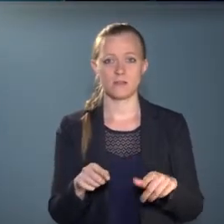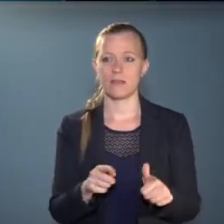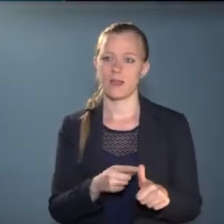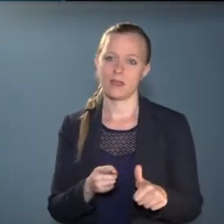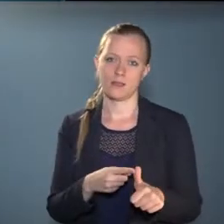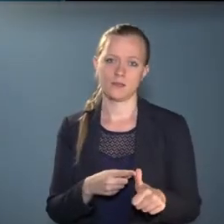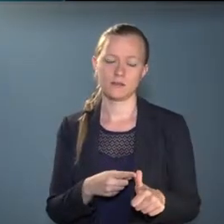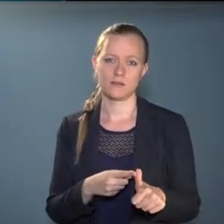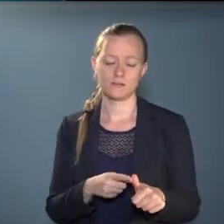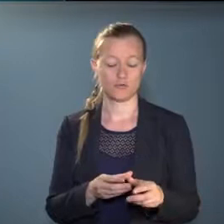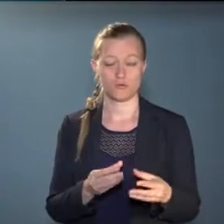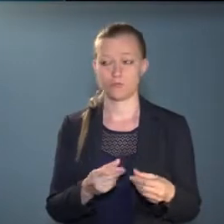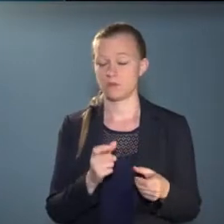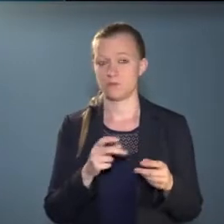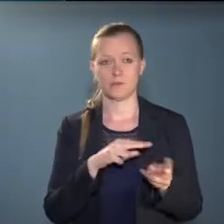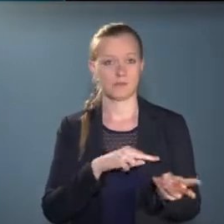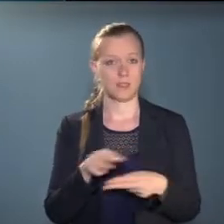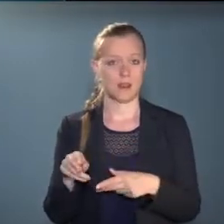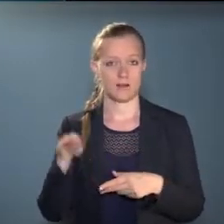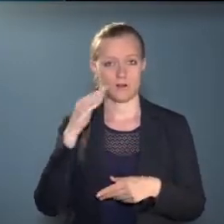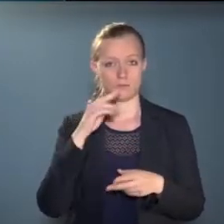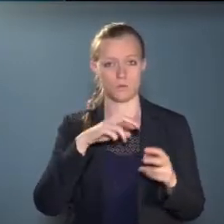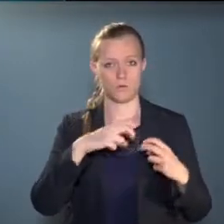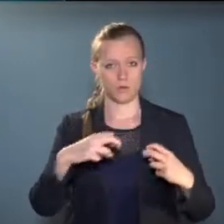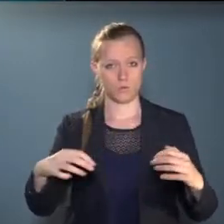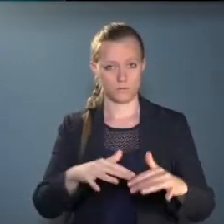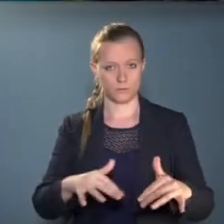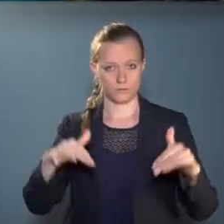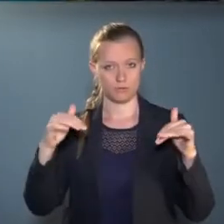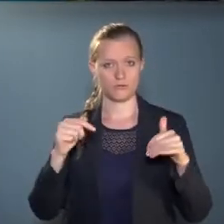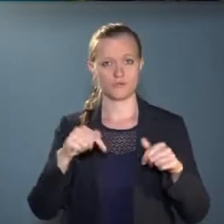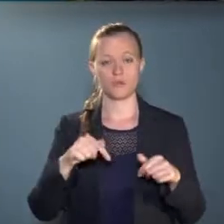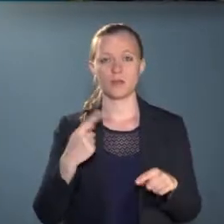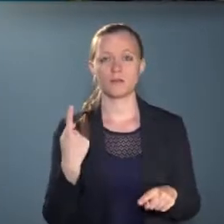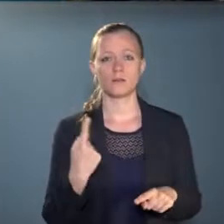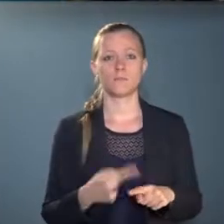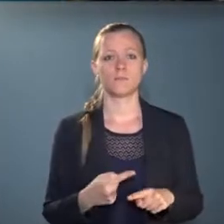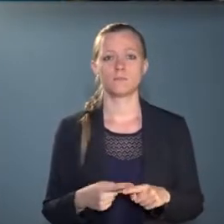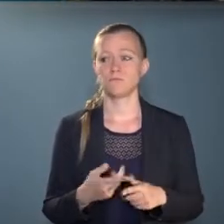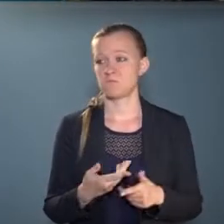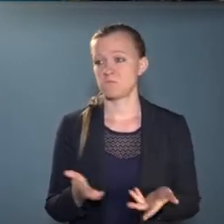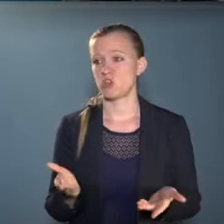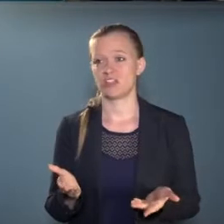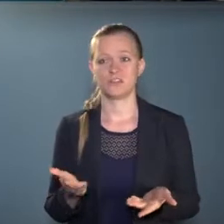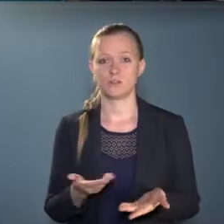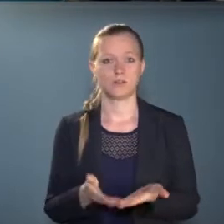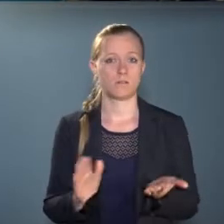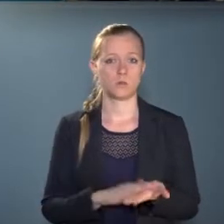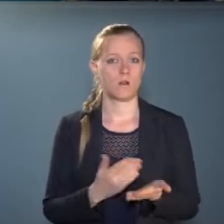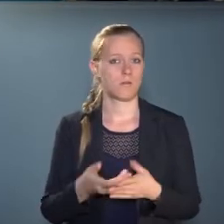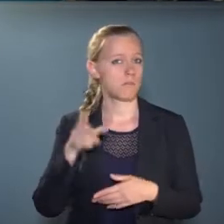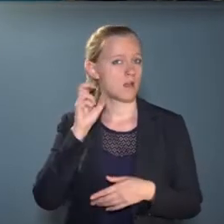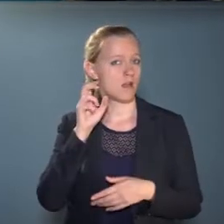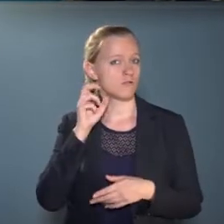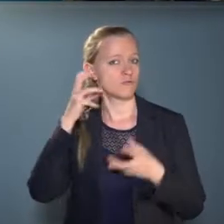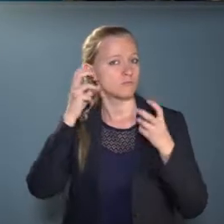ugye csupa katona ült a közönség sorai között, és senki nem viselt